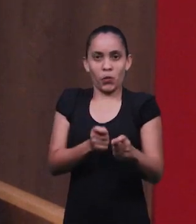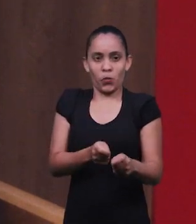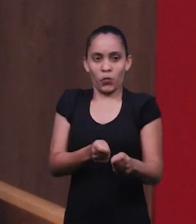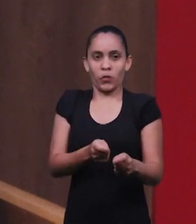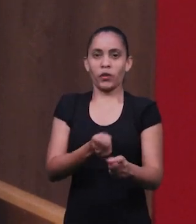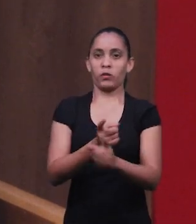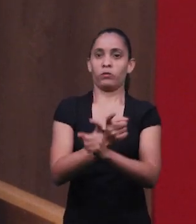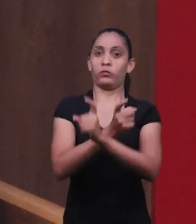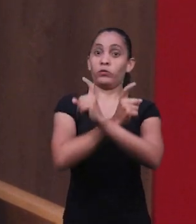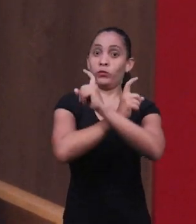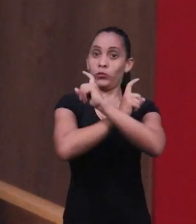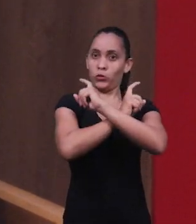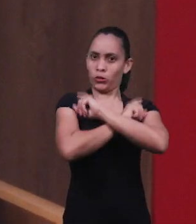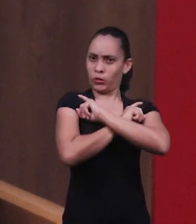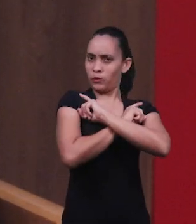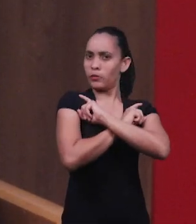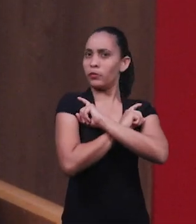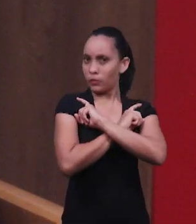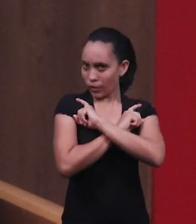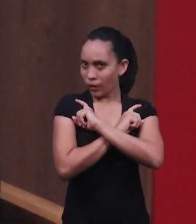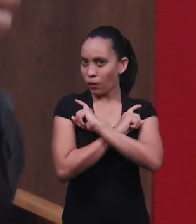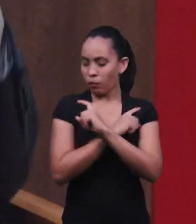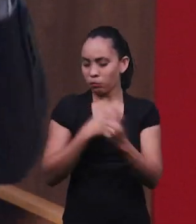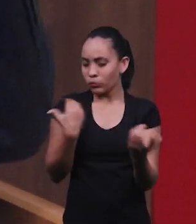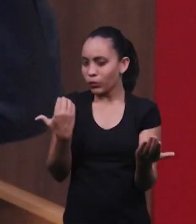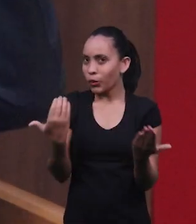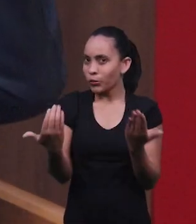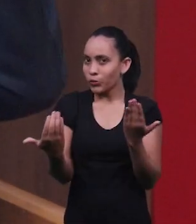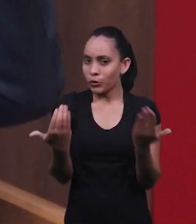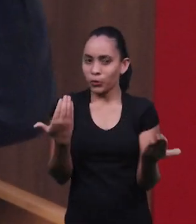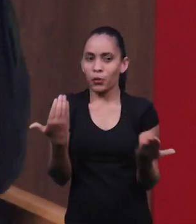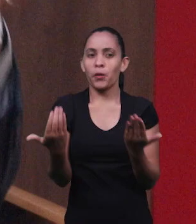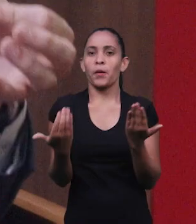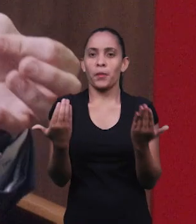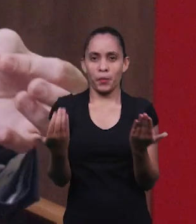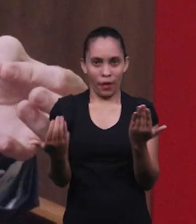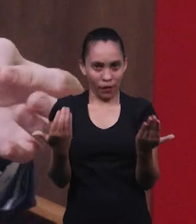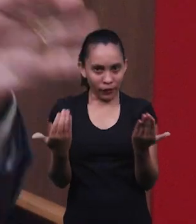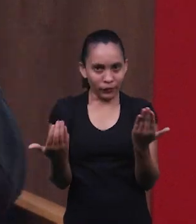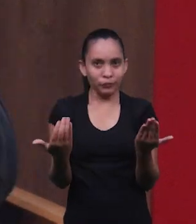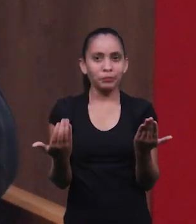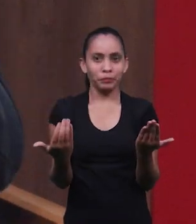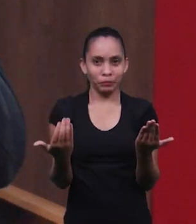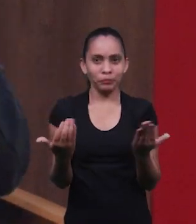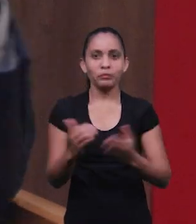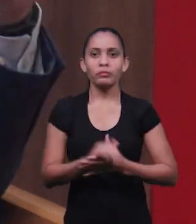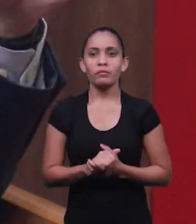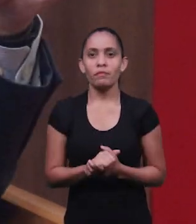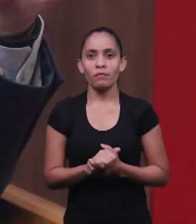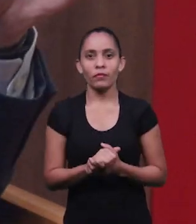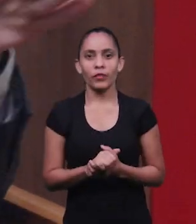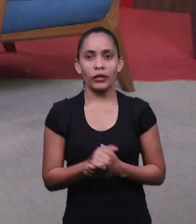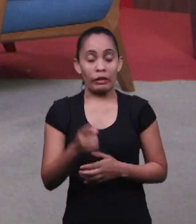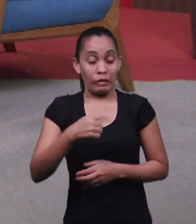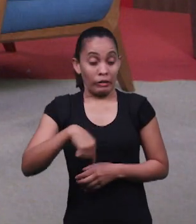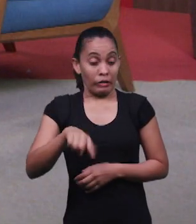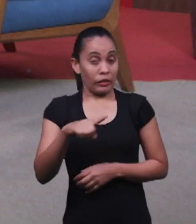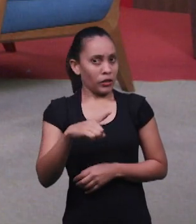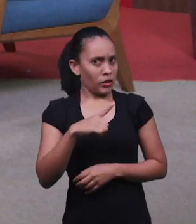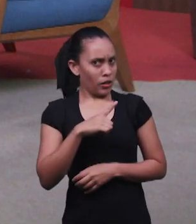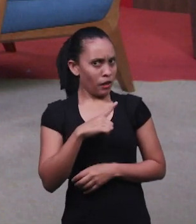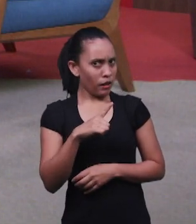Pharaon, en montrant l'Église et qu'en Jésus, sous le pouvoir du sang de Jésus, elle est invincible. Elle ne se